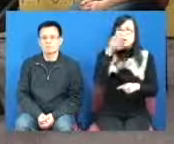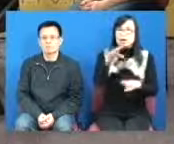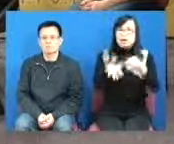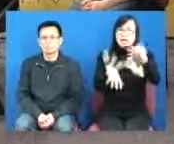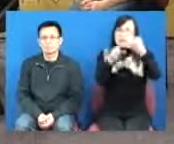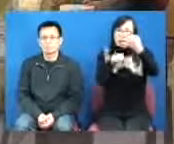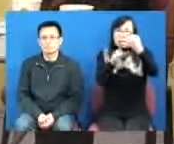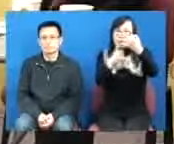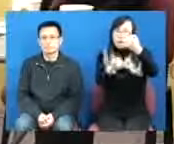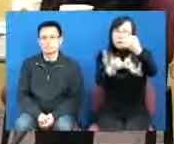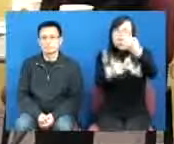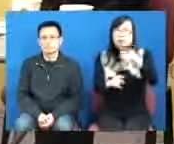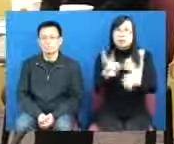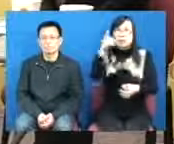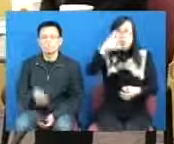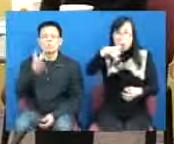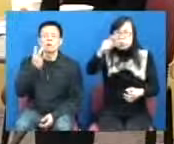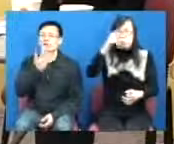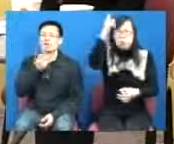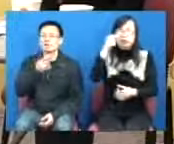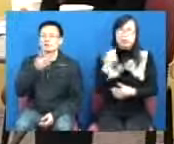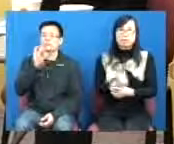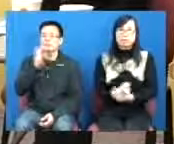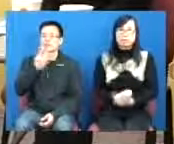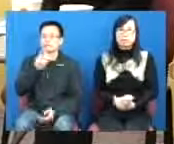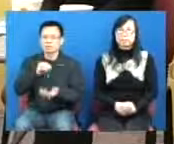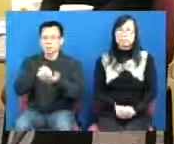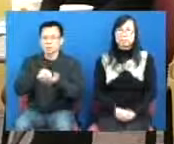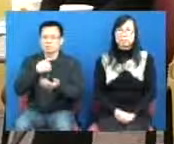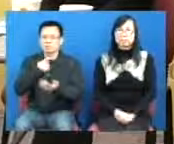6日真的應該上屆一定是真的